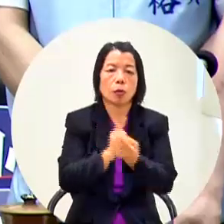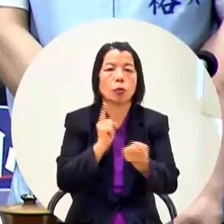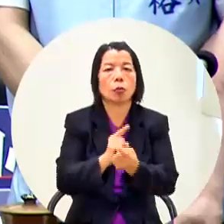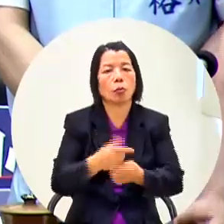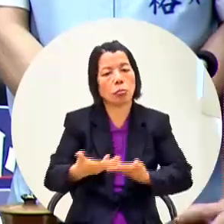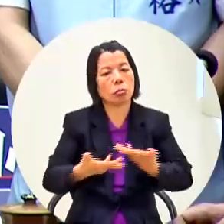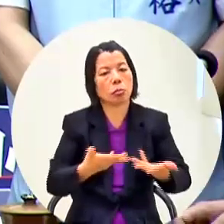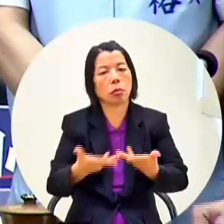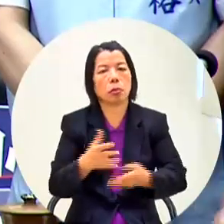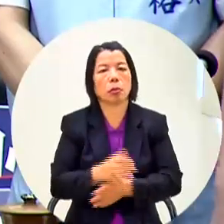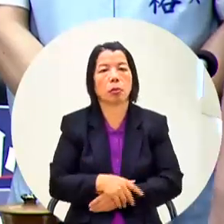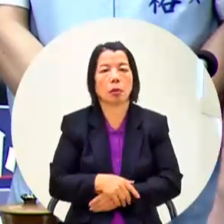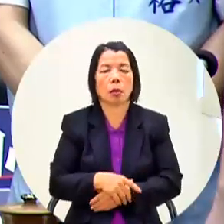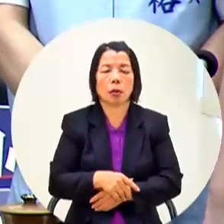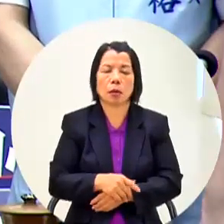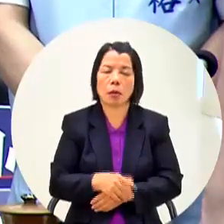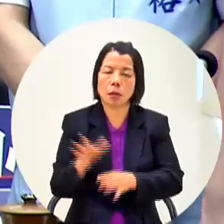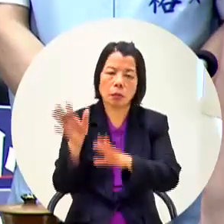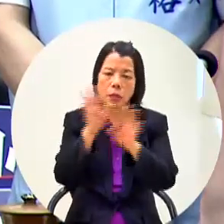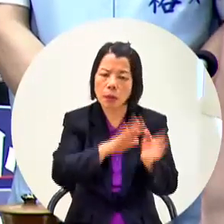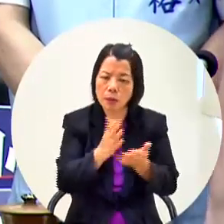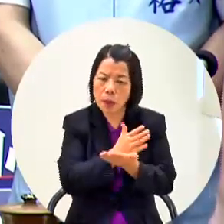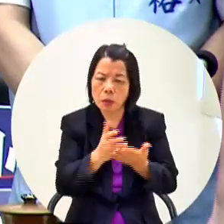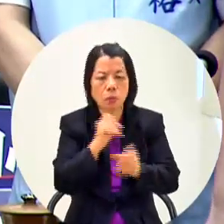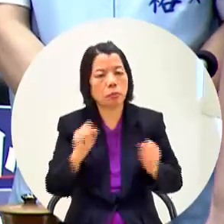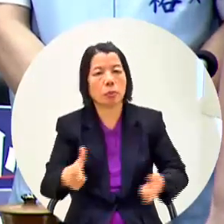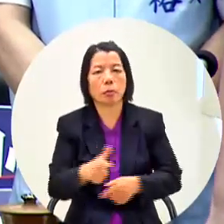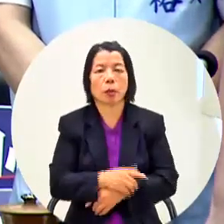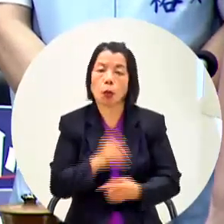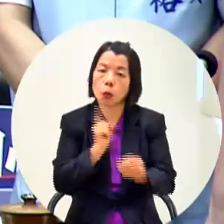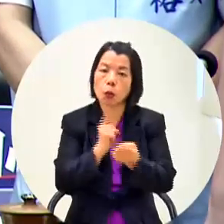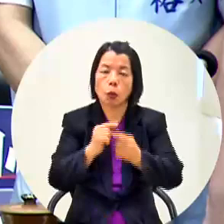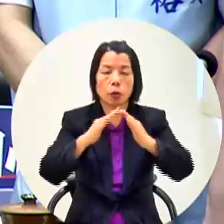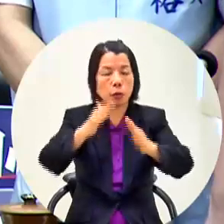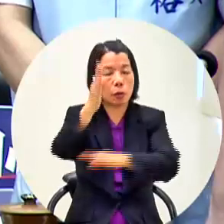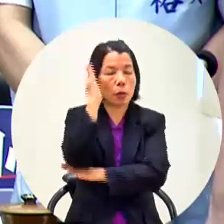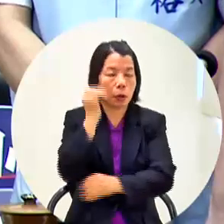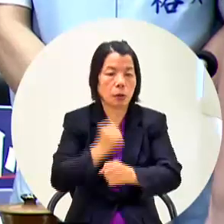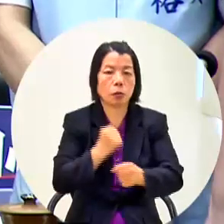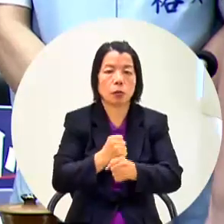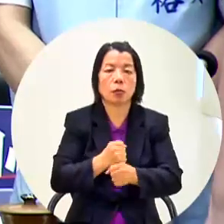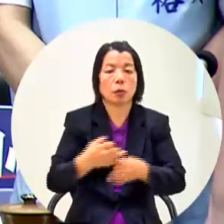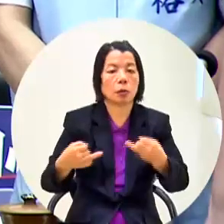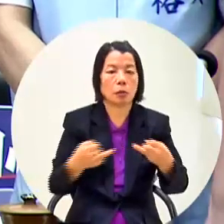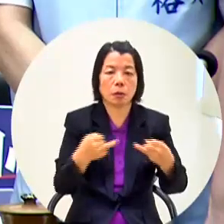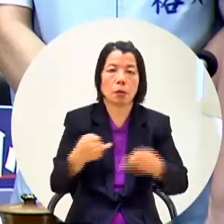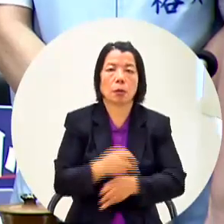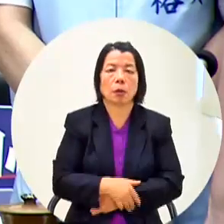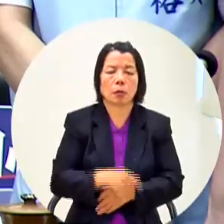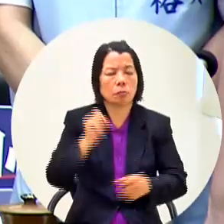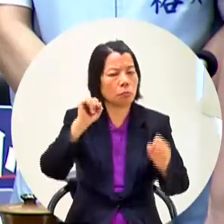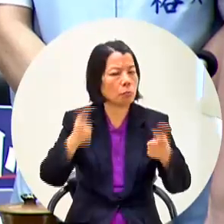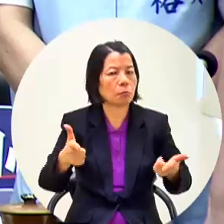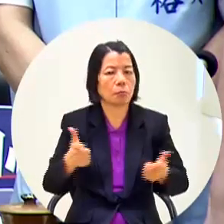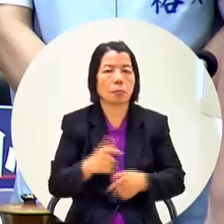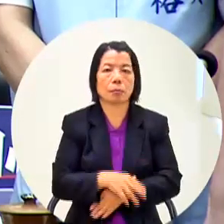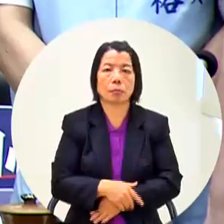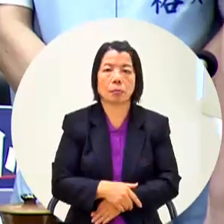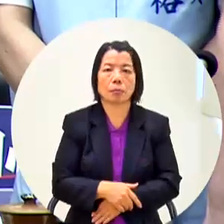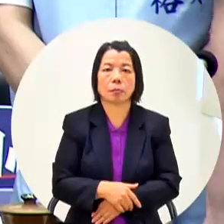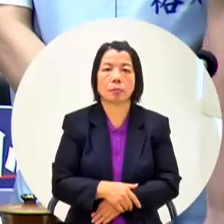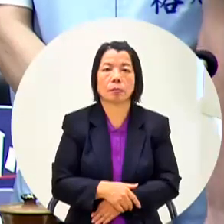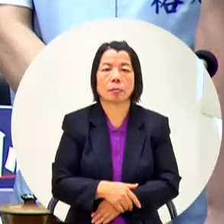法是如此不同的判断，尤其对我们市政府所做的事情为什么有这么大的不同。那我